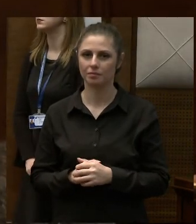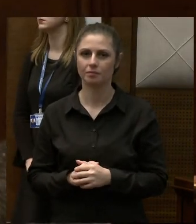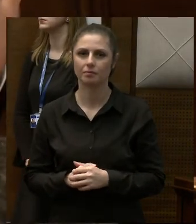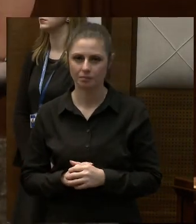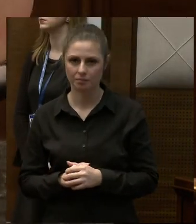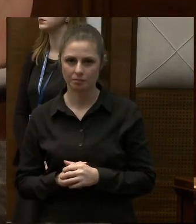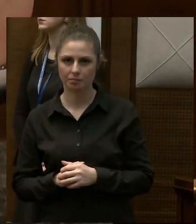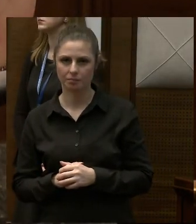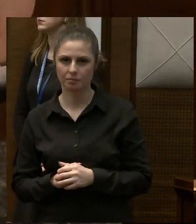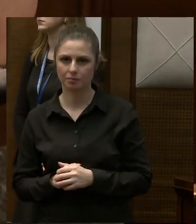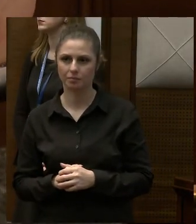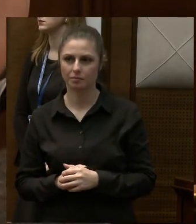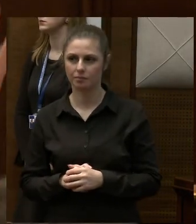hala.